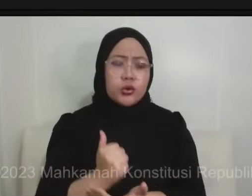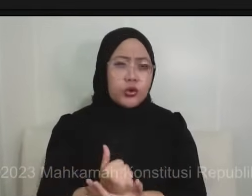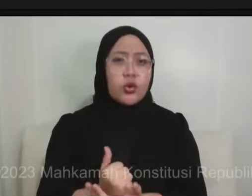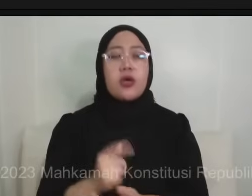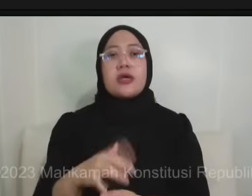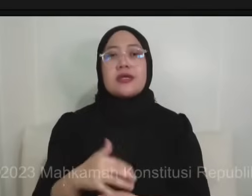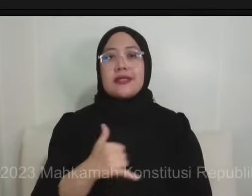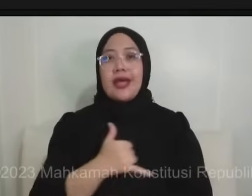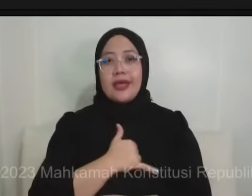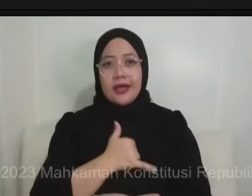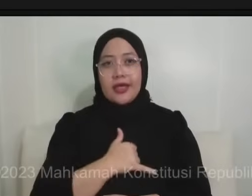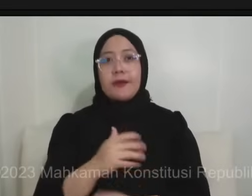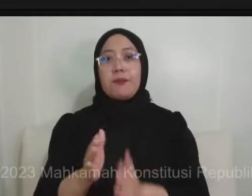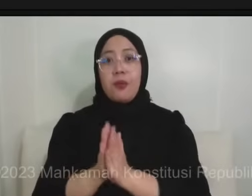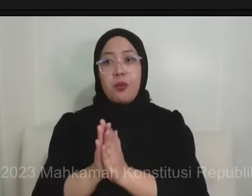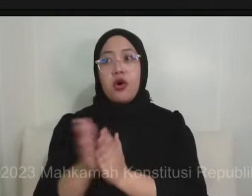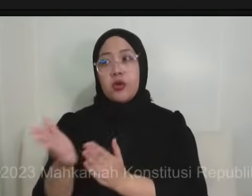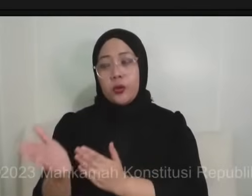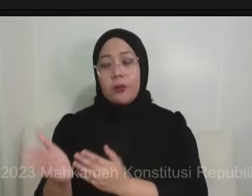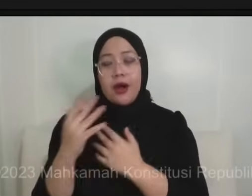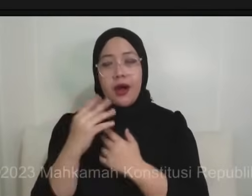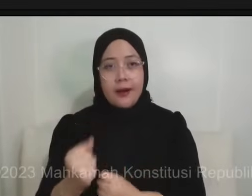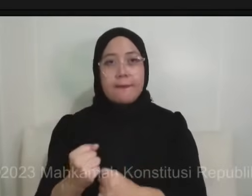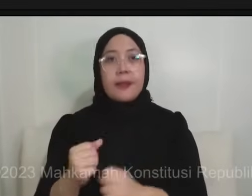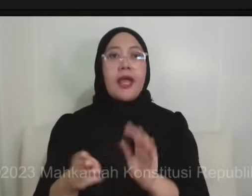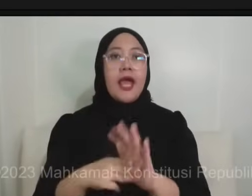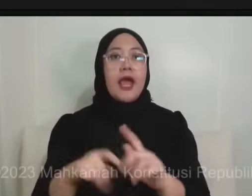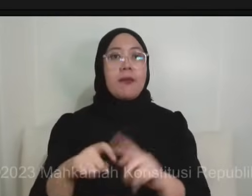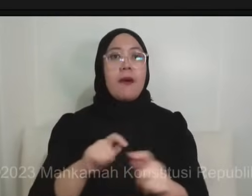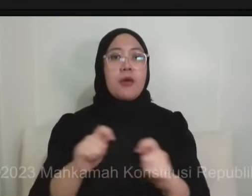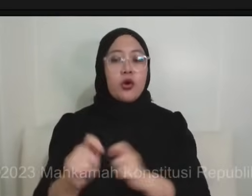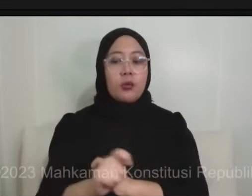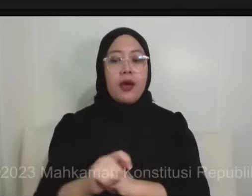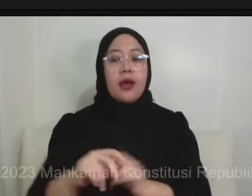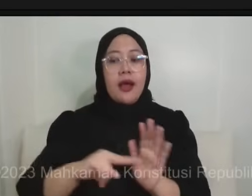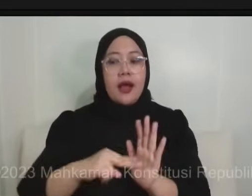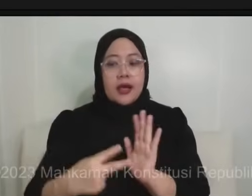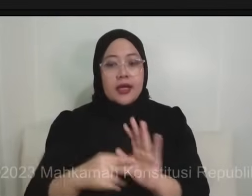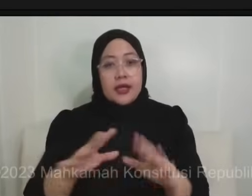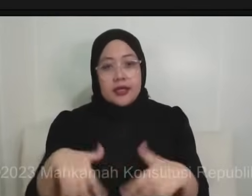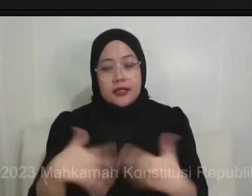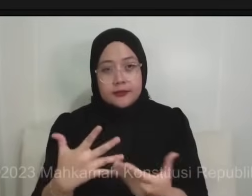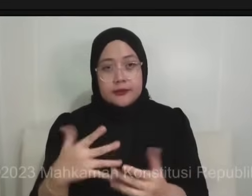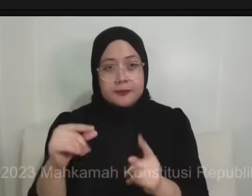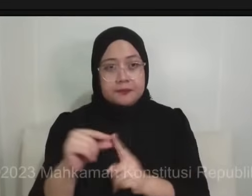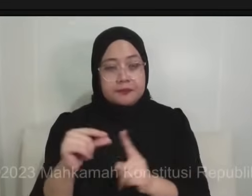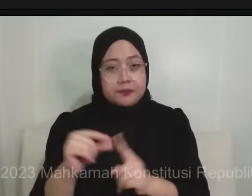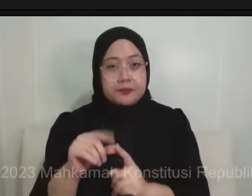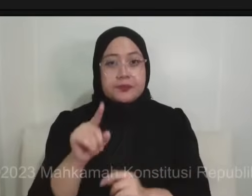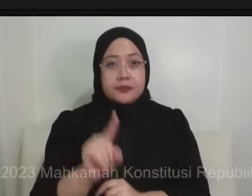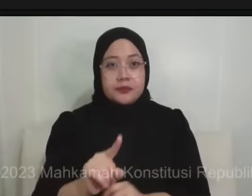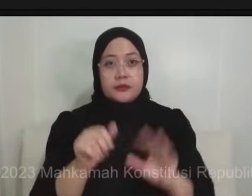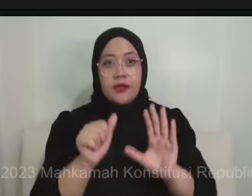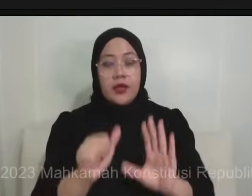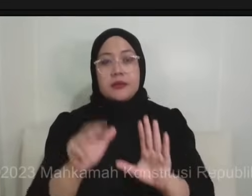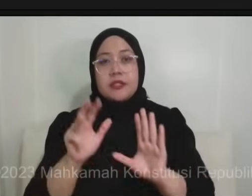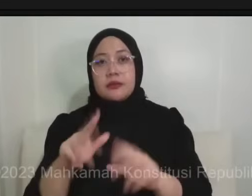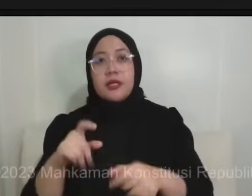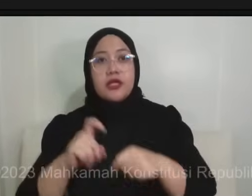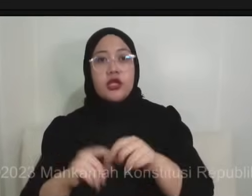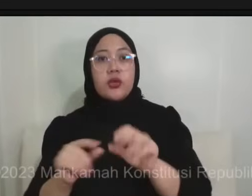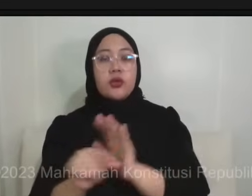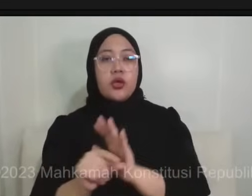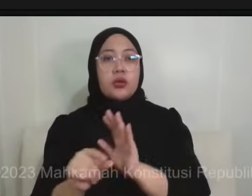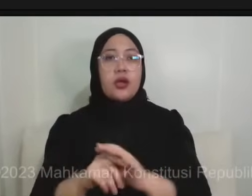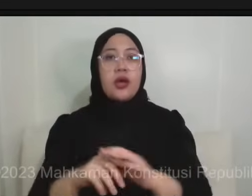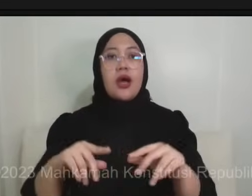pemohon berharap agar mahkamah mengubah tafsir atas pasal 169 huruf q undang-undang ako